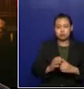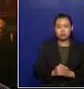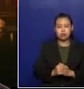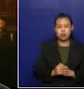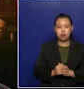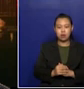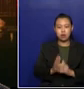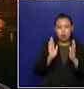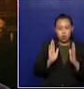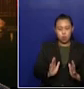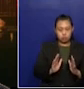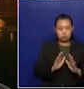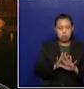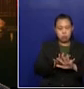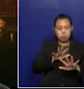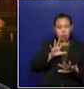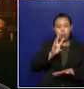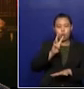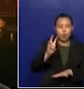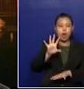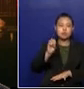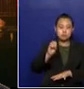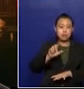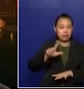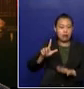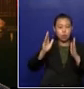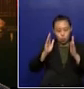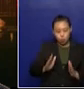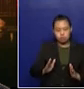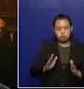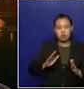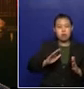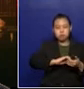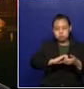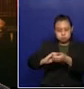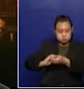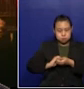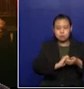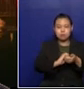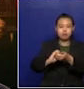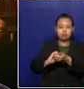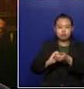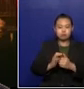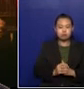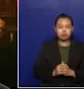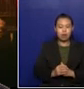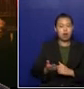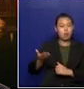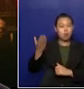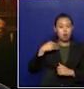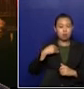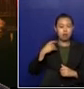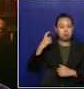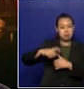650ล้านคนกลายเป็นหนึ่งเดียวขอโทษนะฮะท่านว่าเกิดอะไรขึ้นฮะจากที่เขาไม่เคยเหลียวไปมองกัมพู